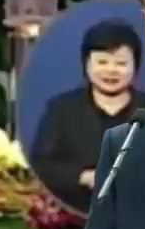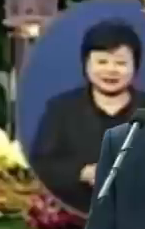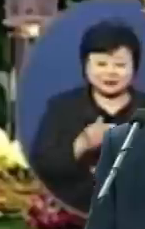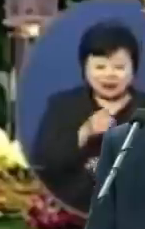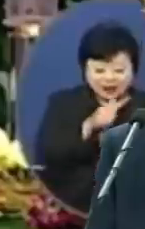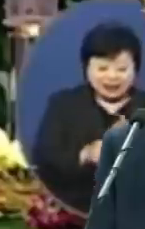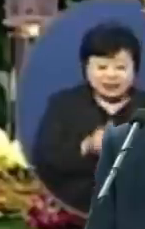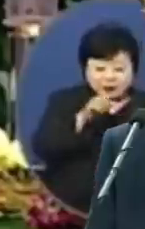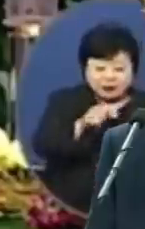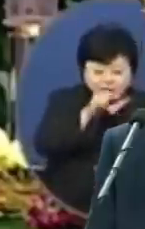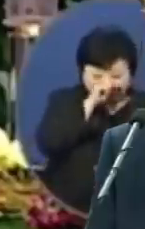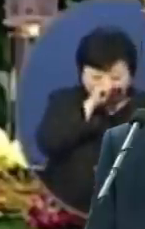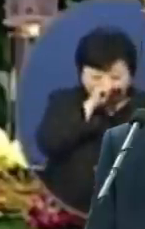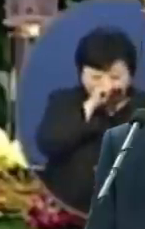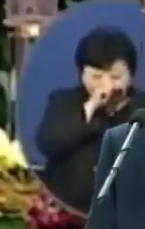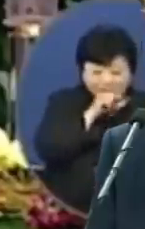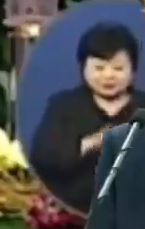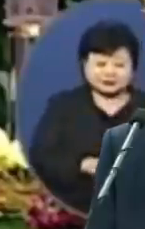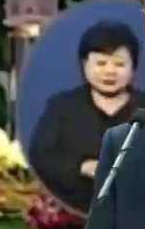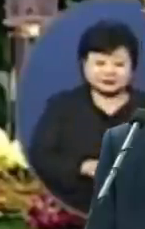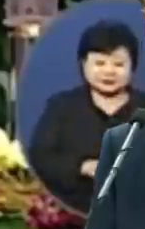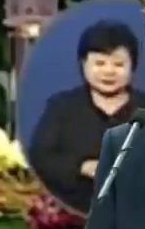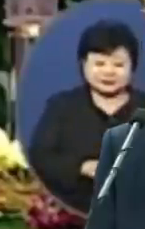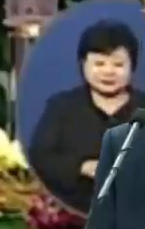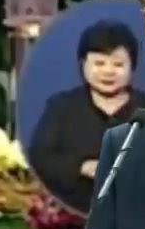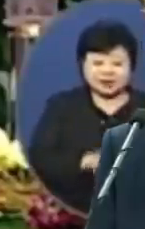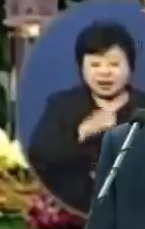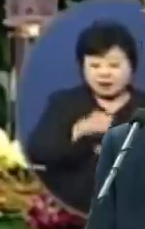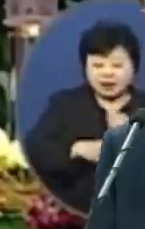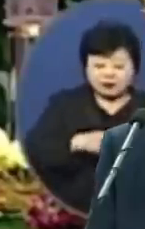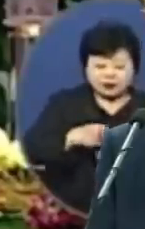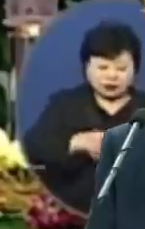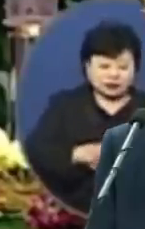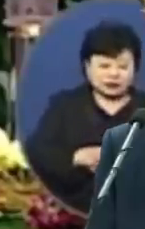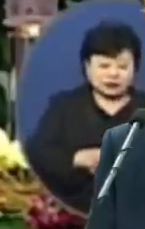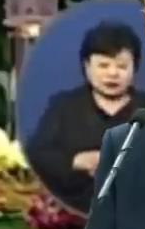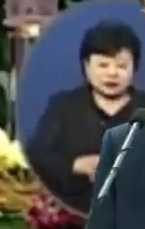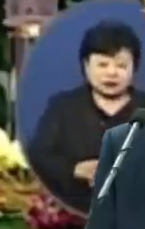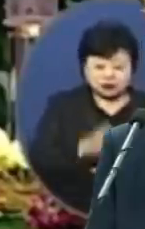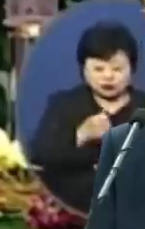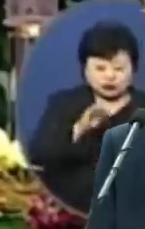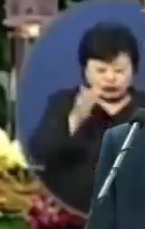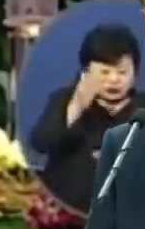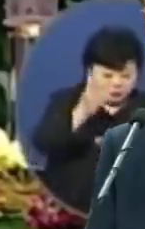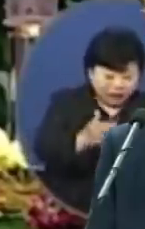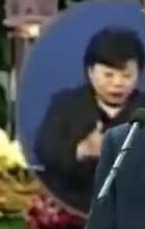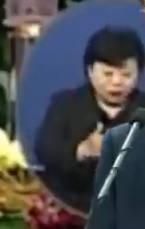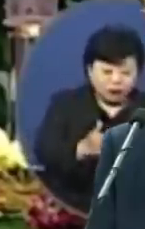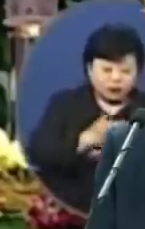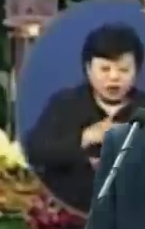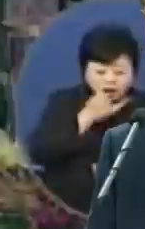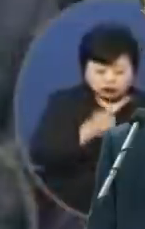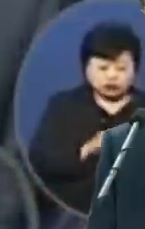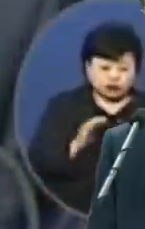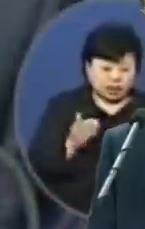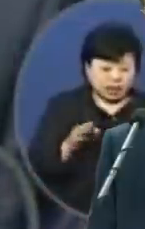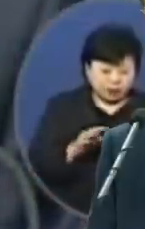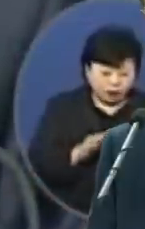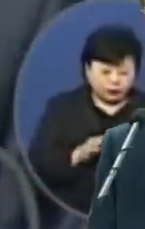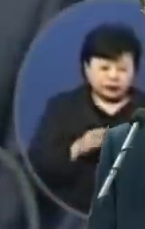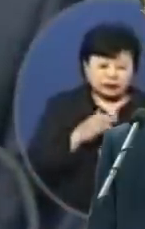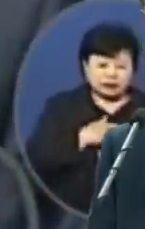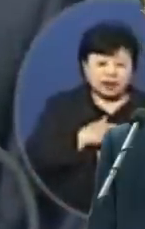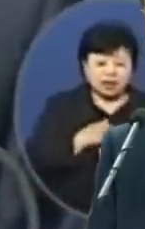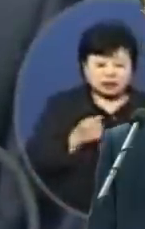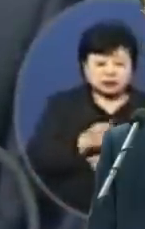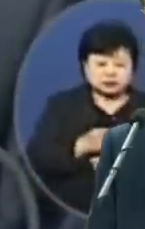여러분이 하나님 앞에 좋다 하잔타를 자기가 마음대로 결정하는 주인이 되지 마십시오. 내가 내 주인이 되면 내